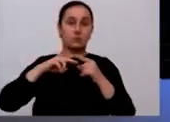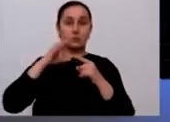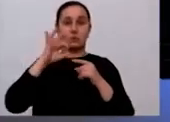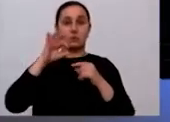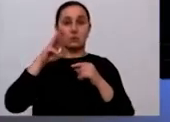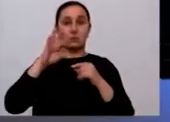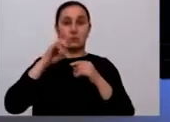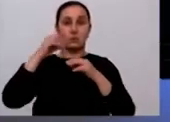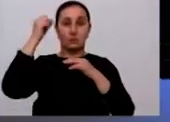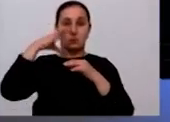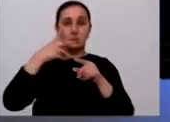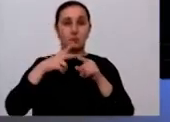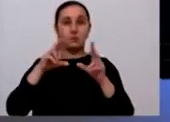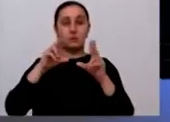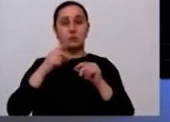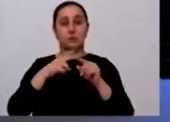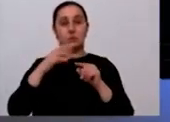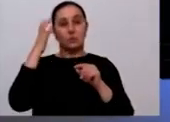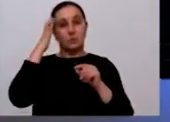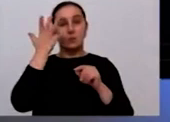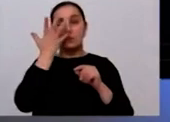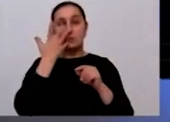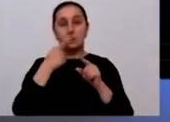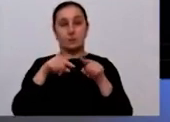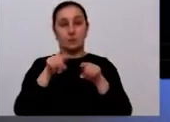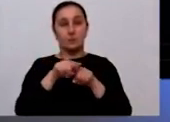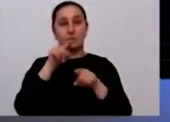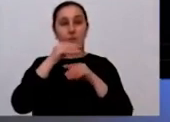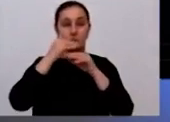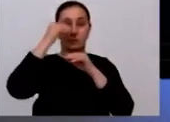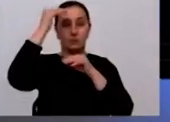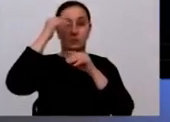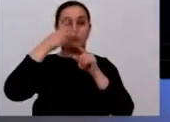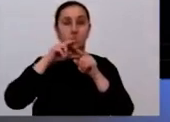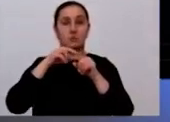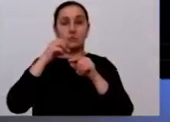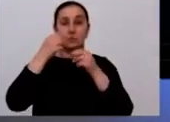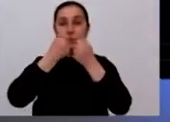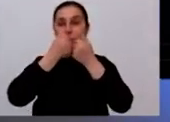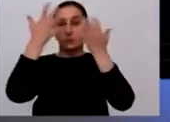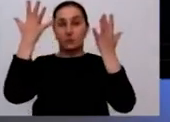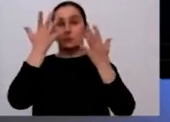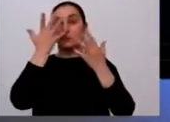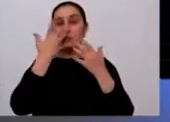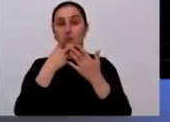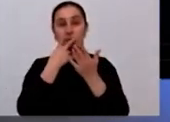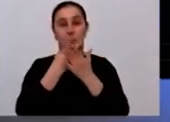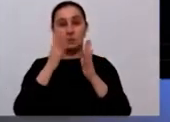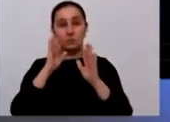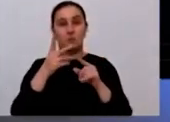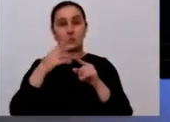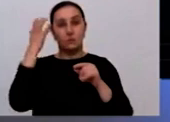qismi yorug' bo'ladi, chunki osmondan yorug'lik tushganini hisobiga qora rangli narsaga ham, demak, tepa qismiga yorqin